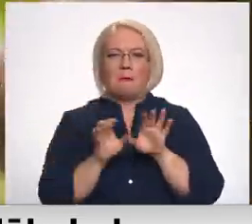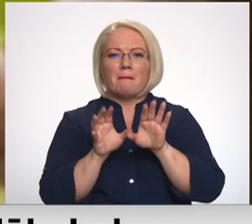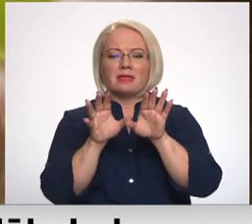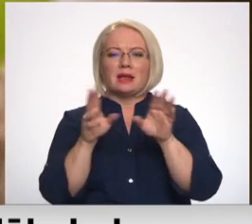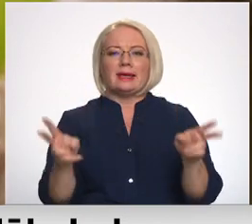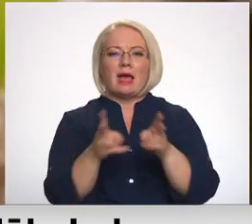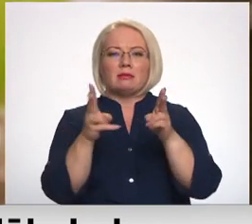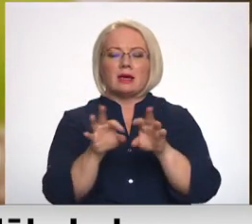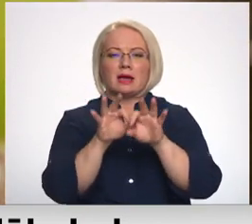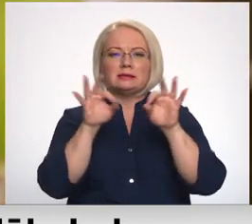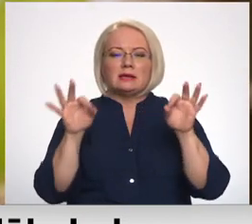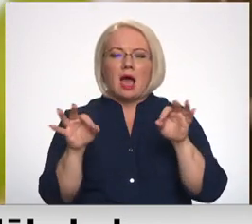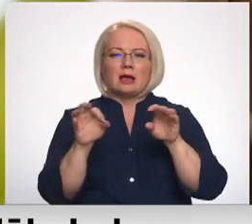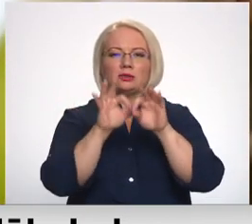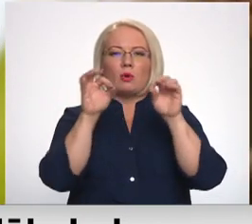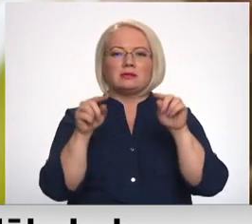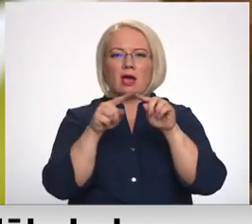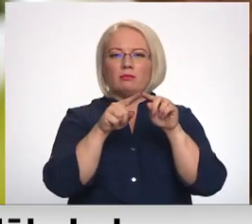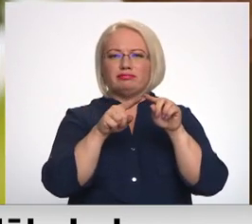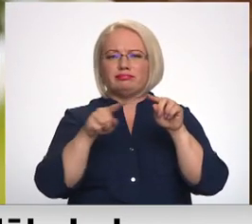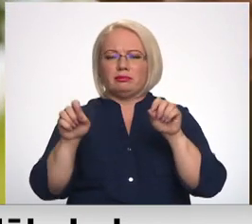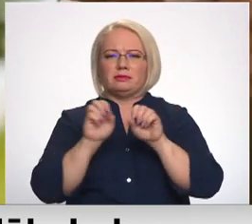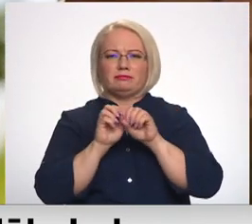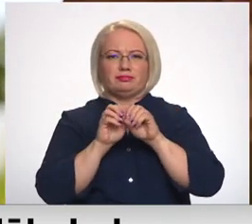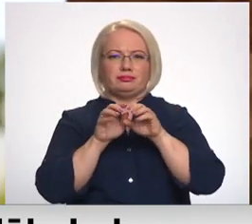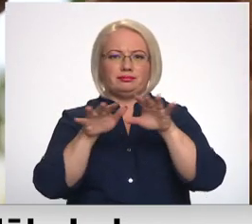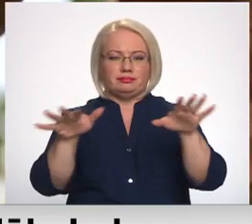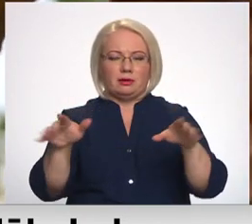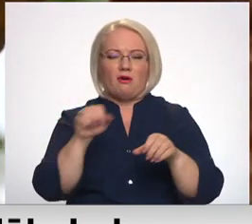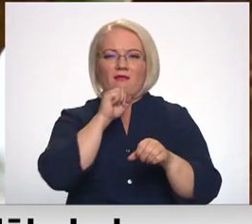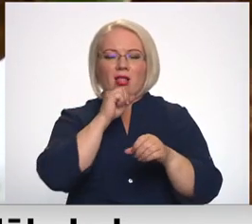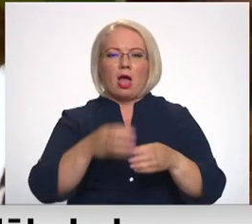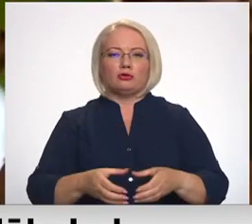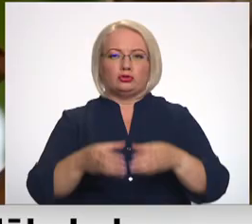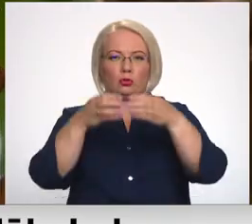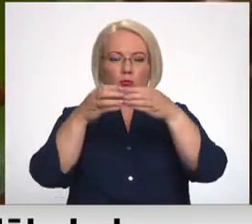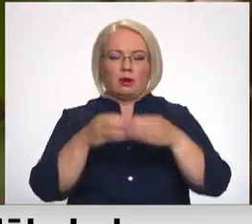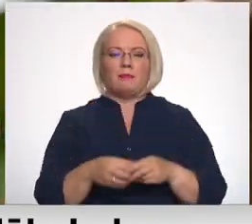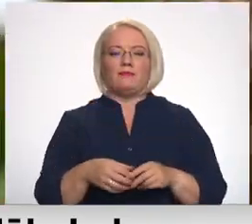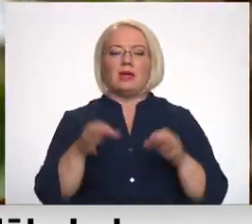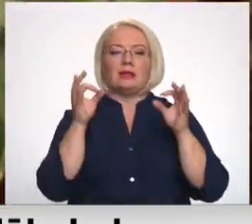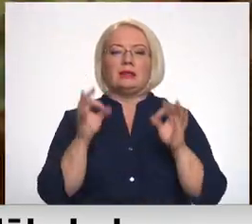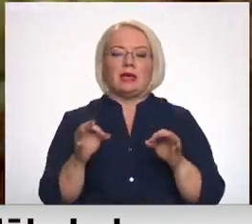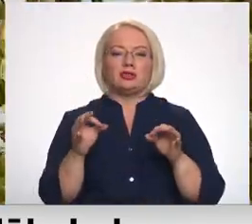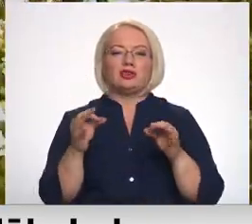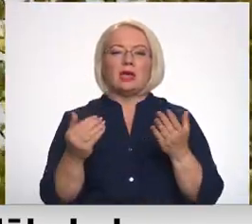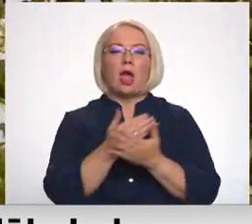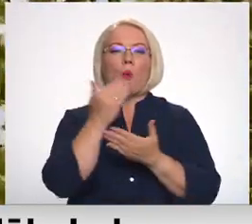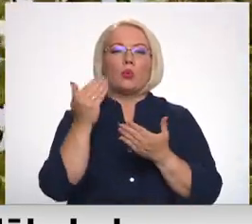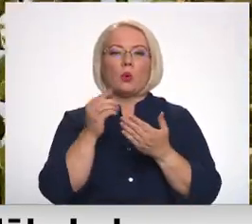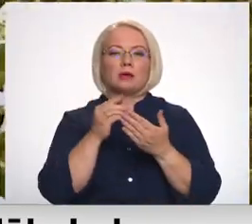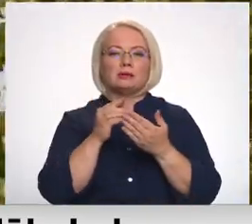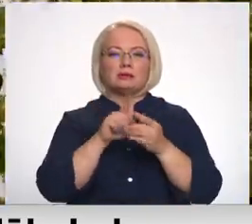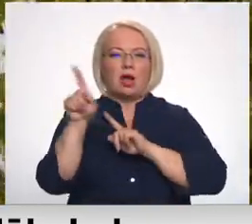iedega sākas dzinumu galos un pēc tam apņem zarus un stumbru. Tieši uz jaunajiem zariem tas izpaužās.